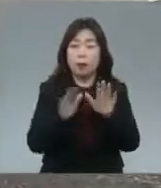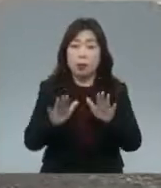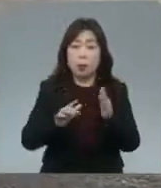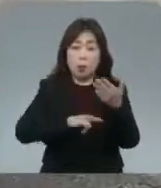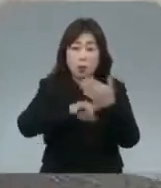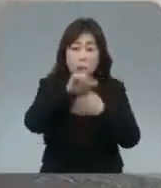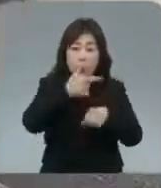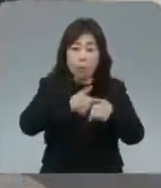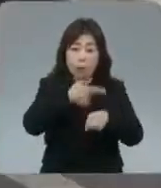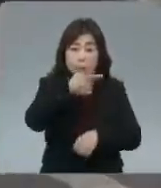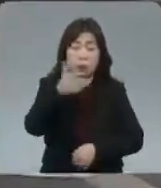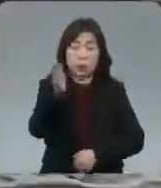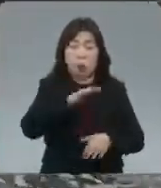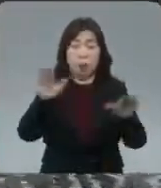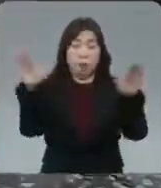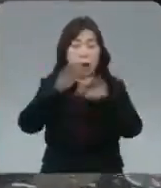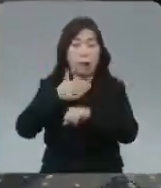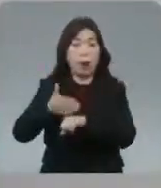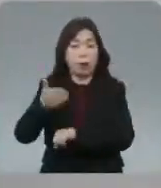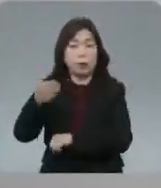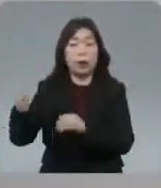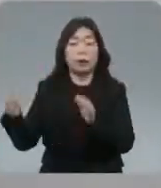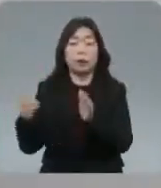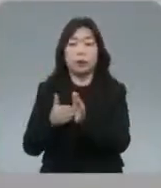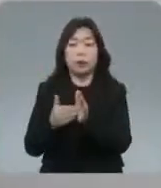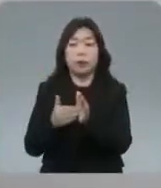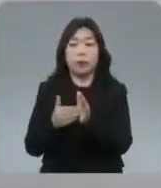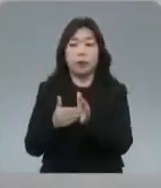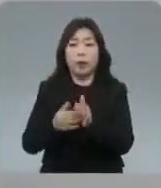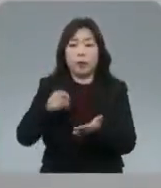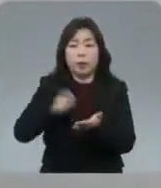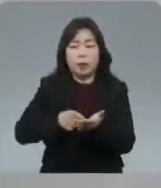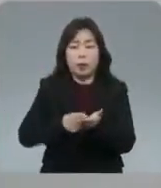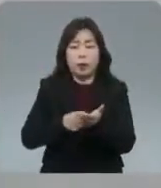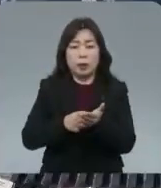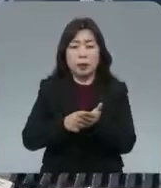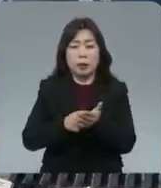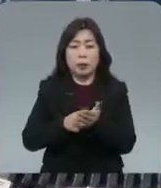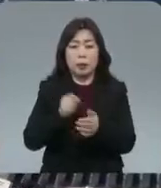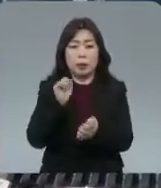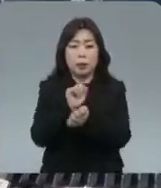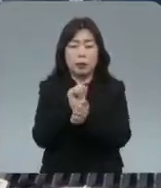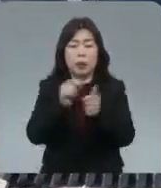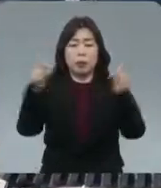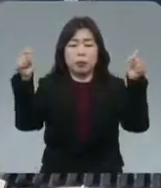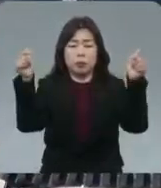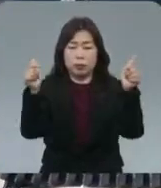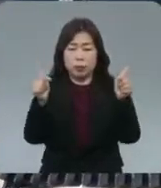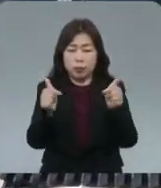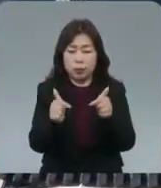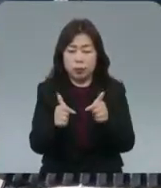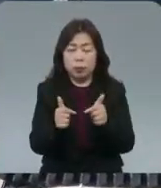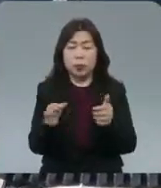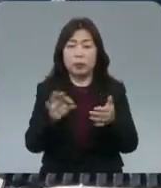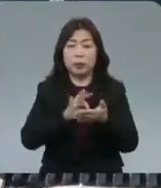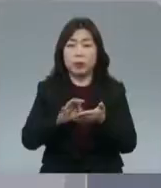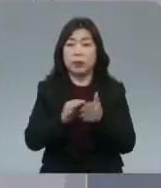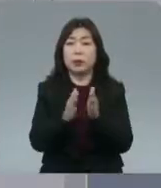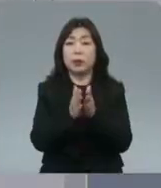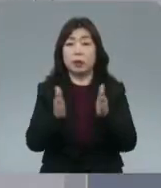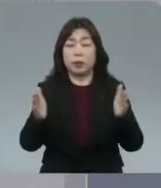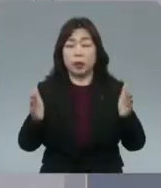максимального пятого уровня выбросов по установленной в республике корея 5 уровневой системе предприятия